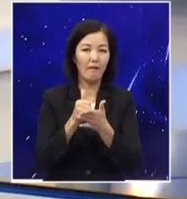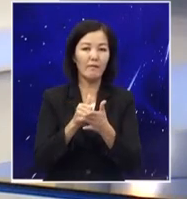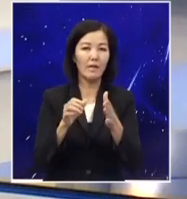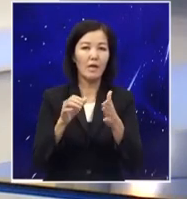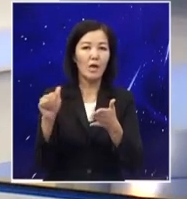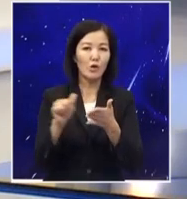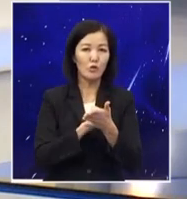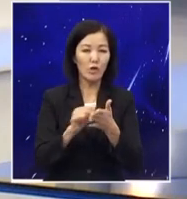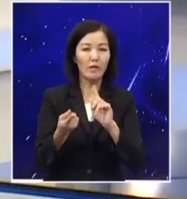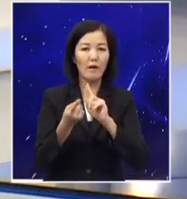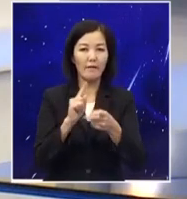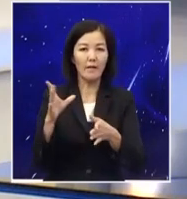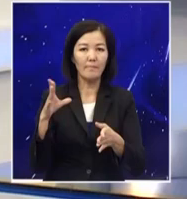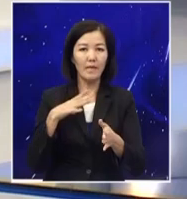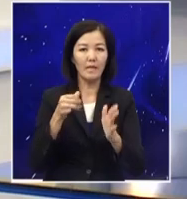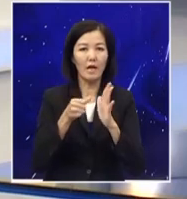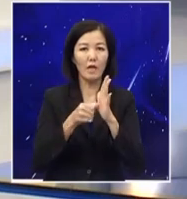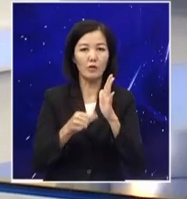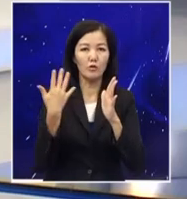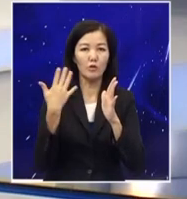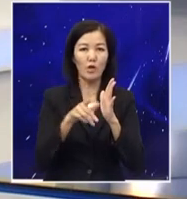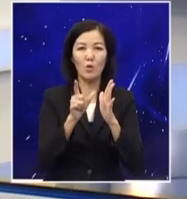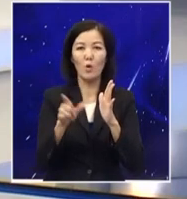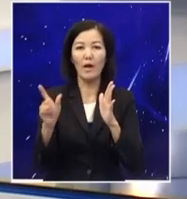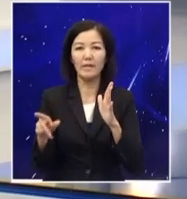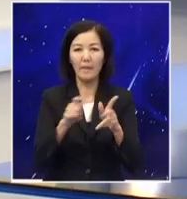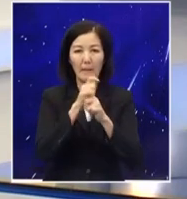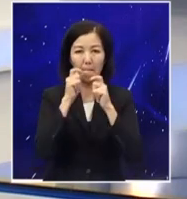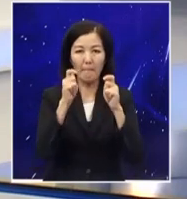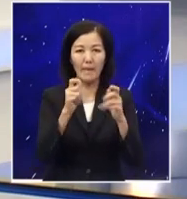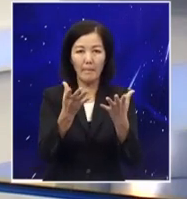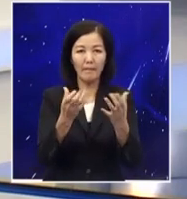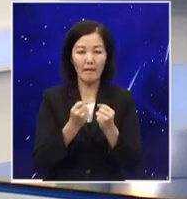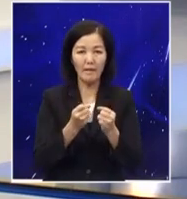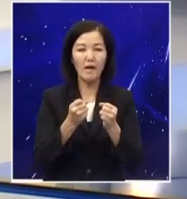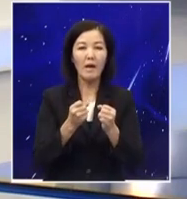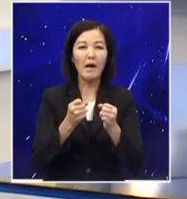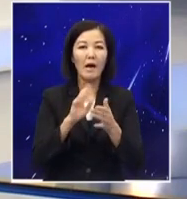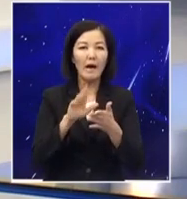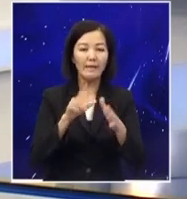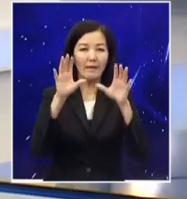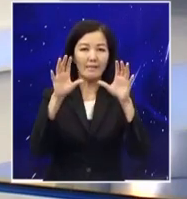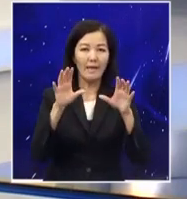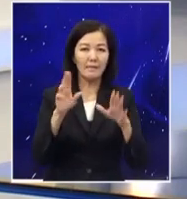қарсаңында 650-ден аса жетісулықтың еңбегі еленіп, марапат төрінде көрінді. Ата заңның